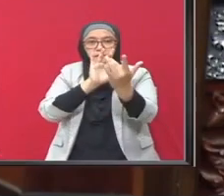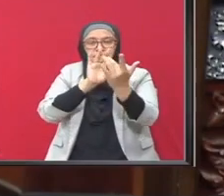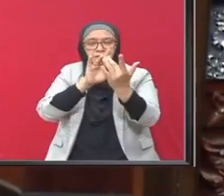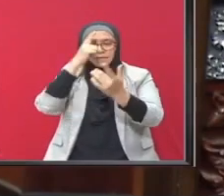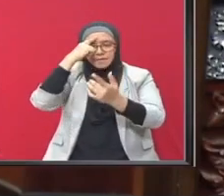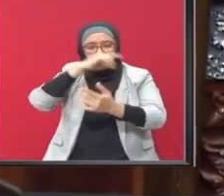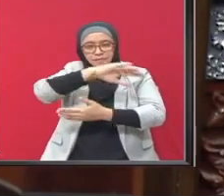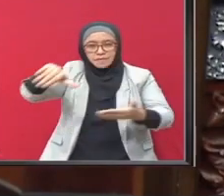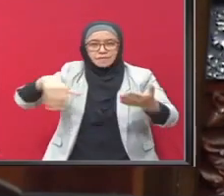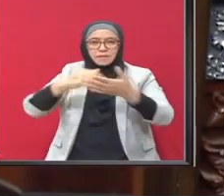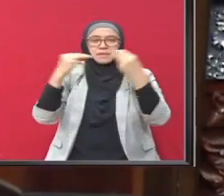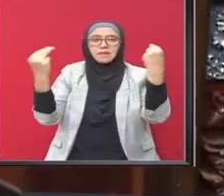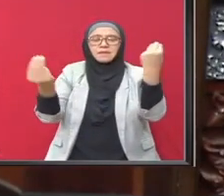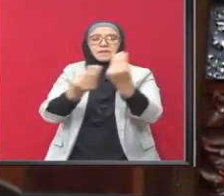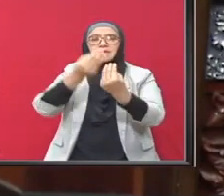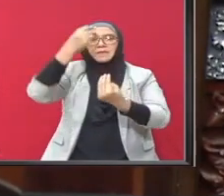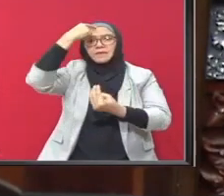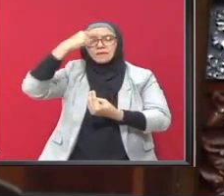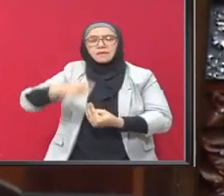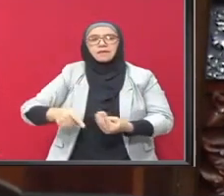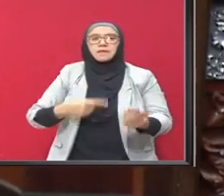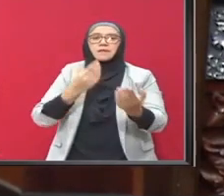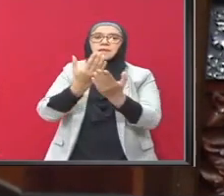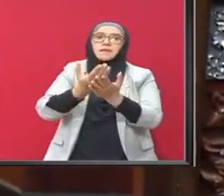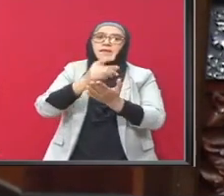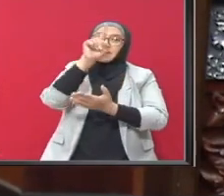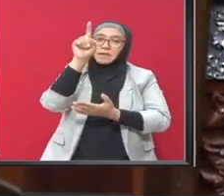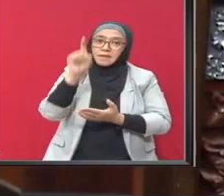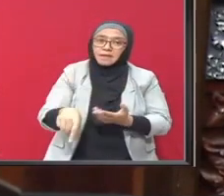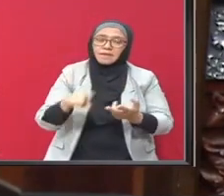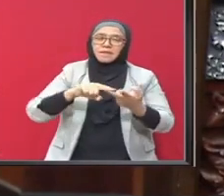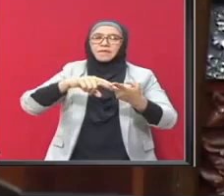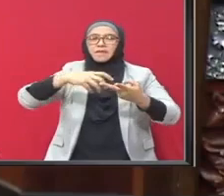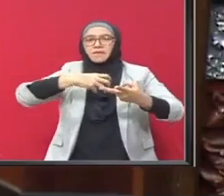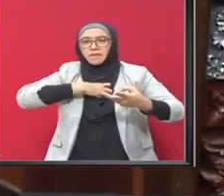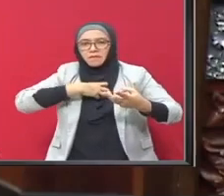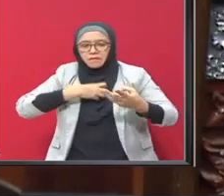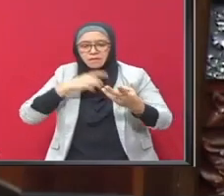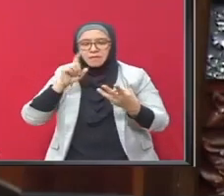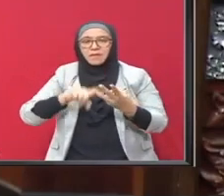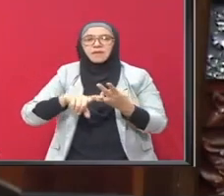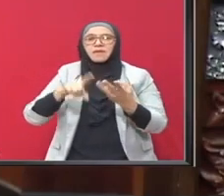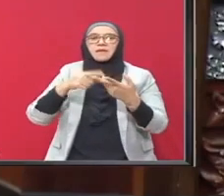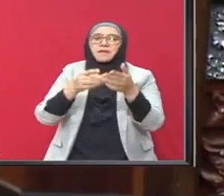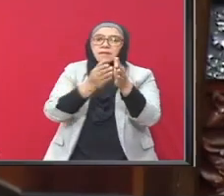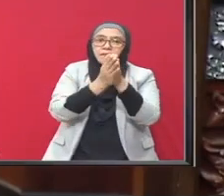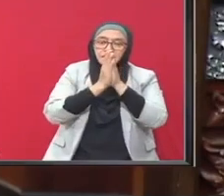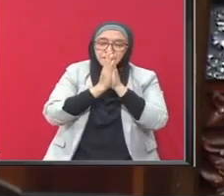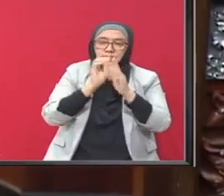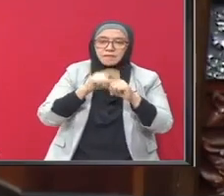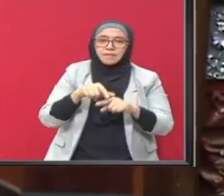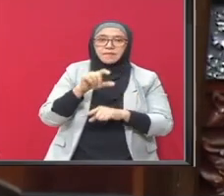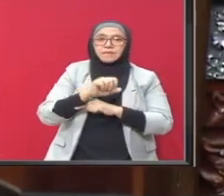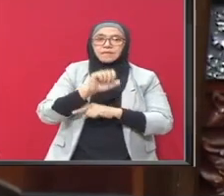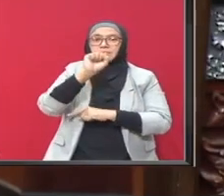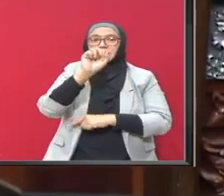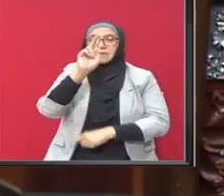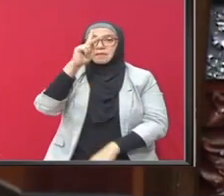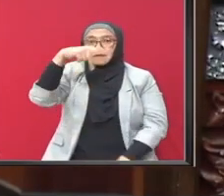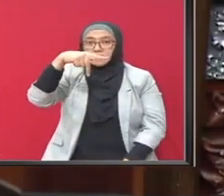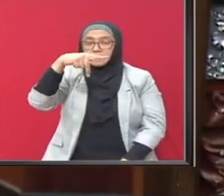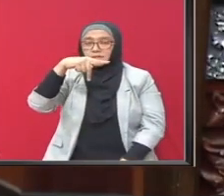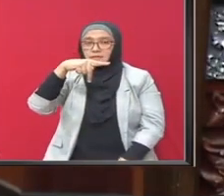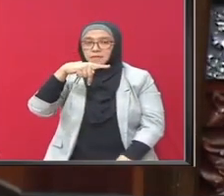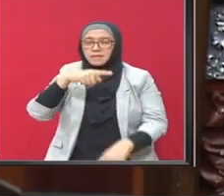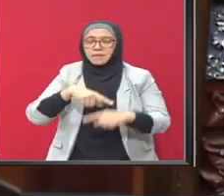untuk mengukuhkan sebarang pertanyaan aduan ataupun permohonan sekop Prima tante dan kasih merangkumi aspek